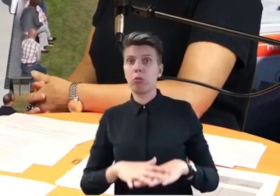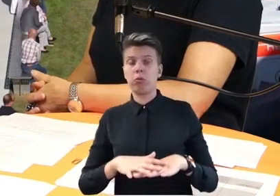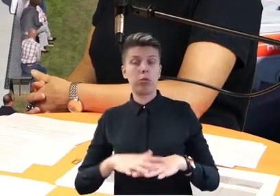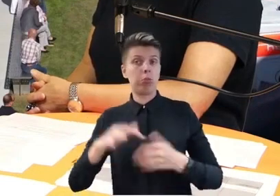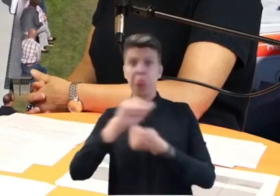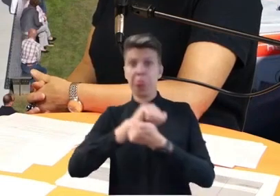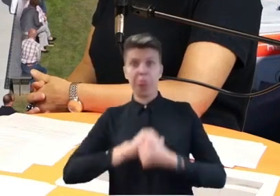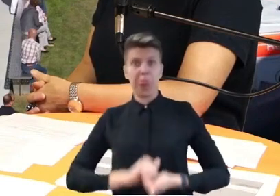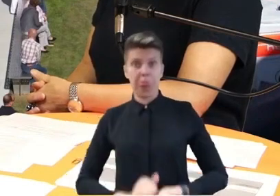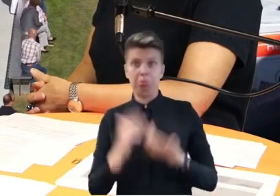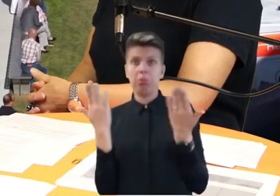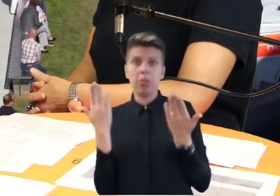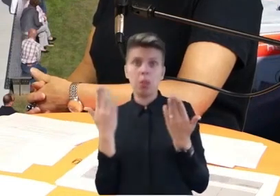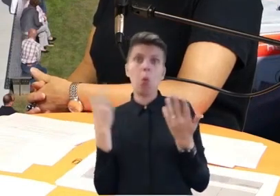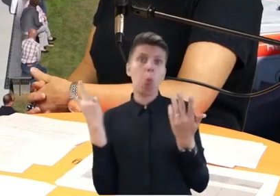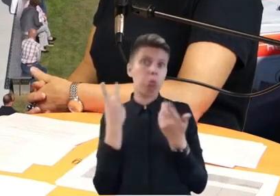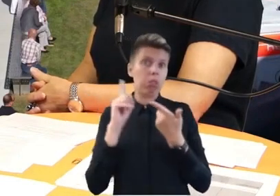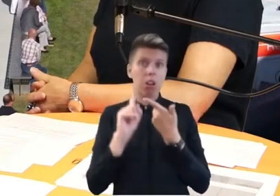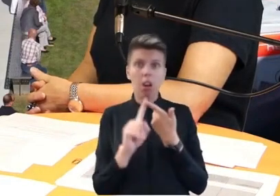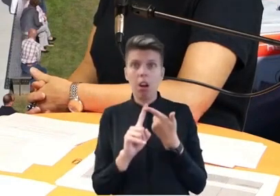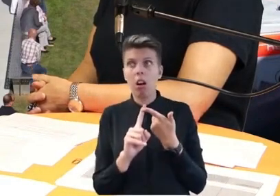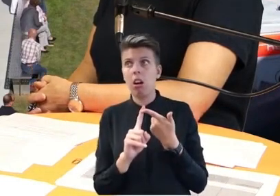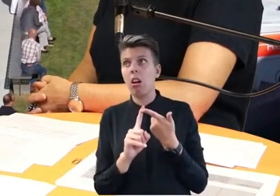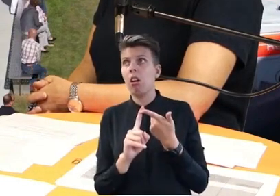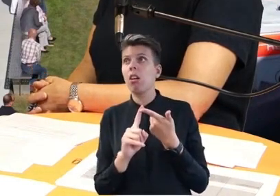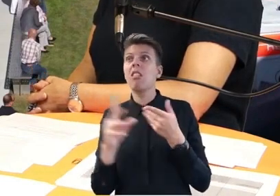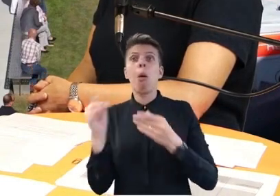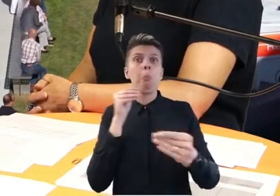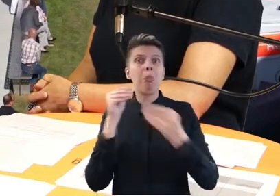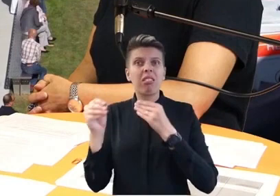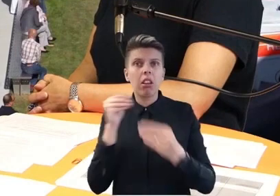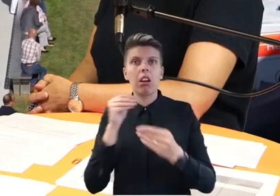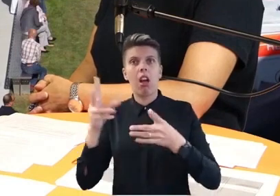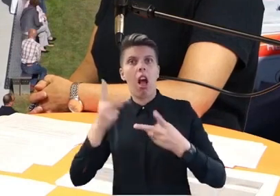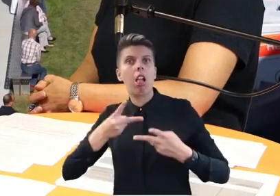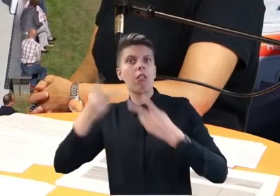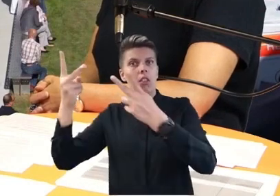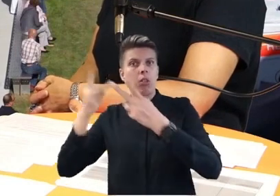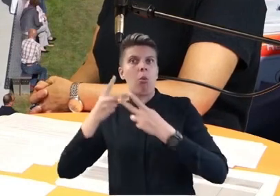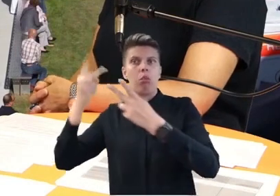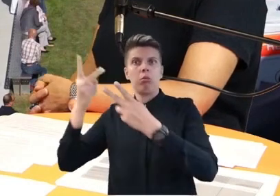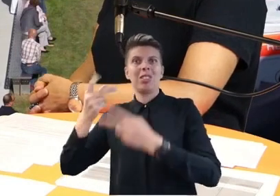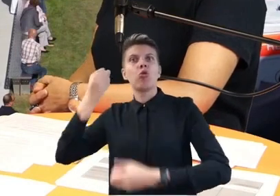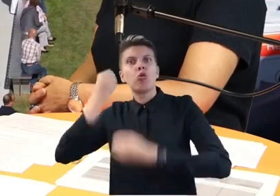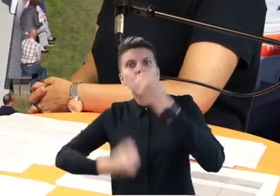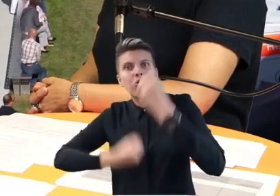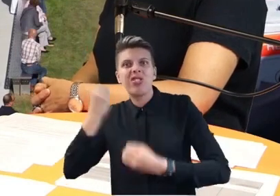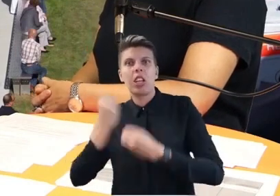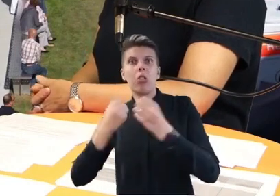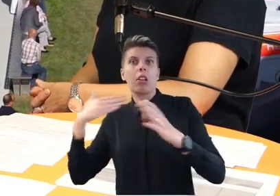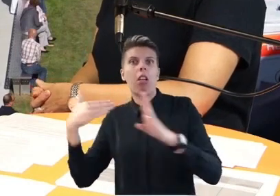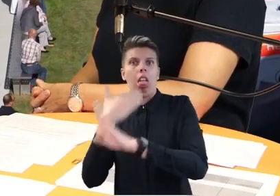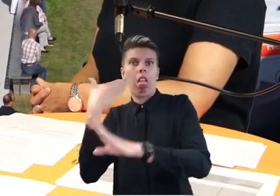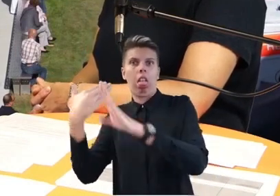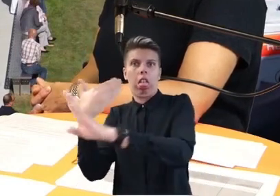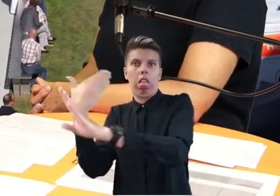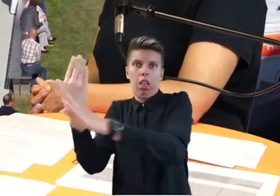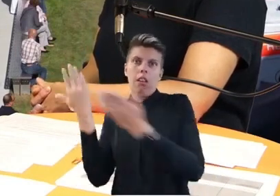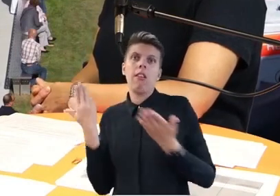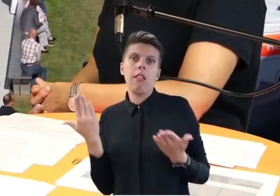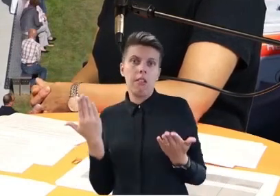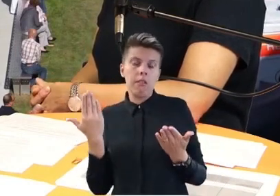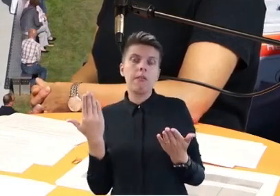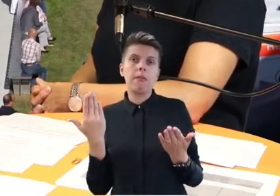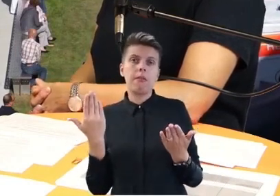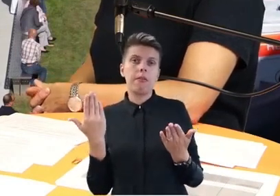beeinflusst. Oder auch Versorgung mit Material, Energie oder IT-Technik kann gestört sein,